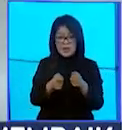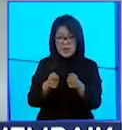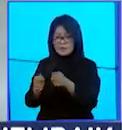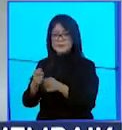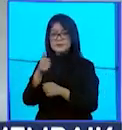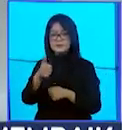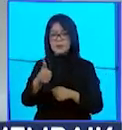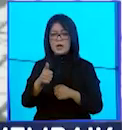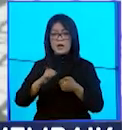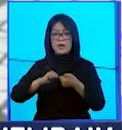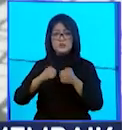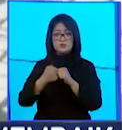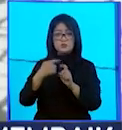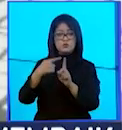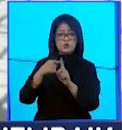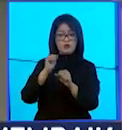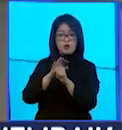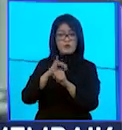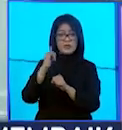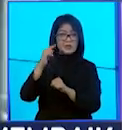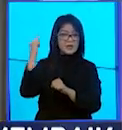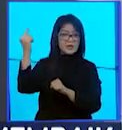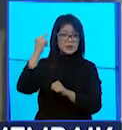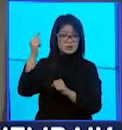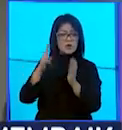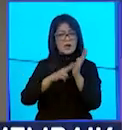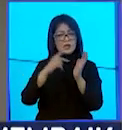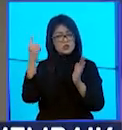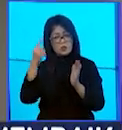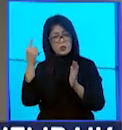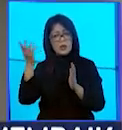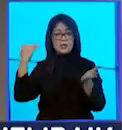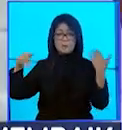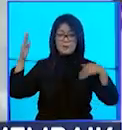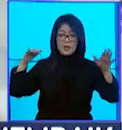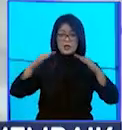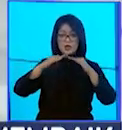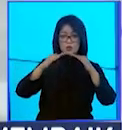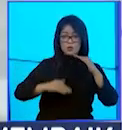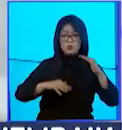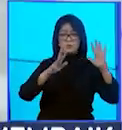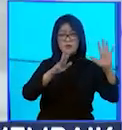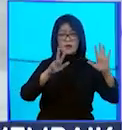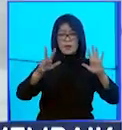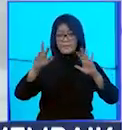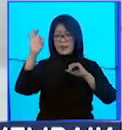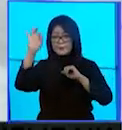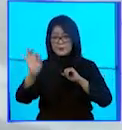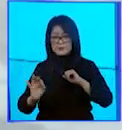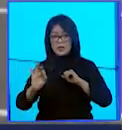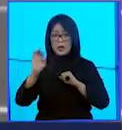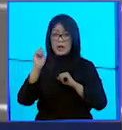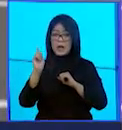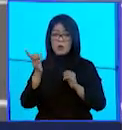Terlebih kasus konfirmasi nasional dan Jawa Bali menunjukkan penurunan 98% dibandingkan puncaknya pada 15 Juli